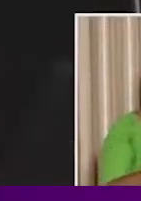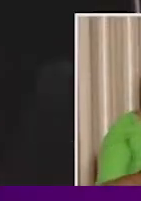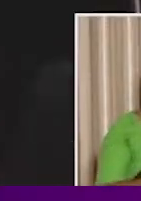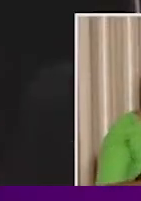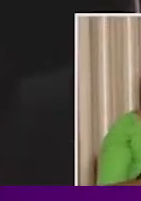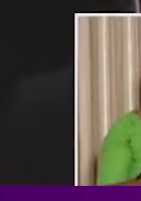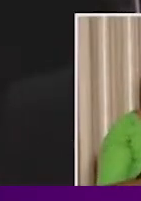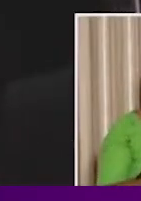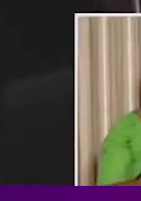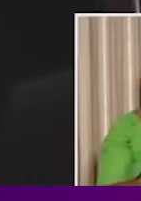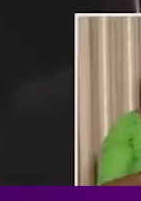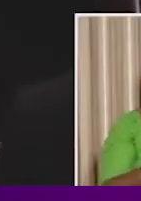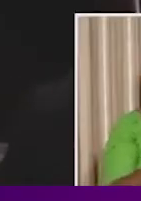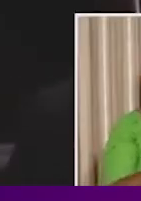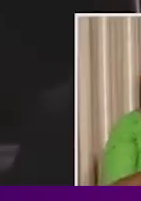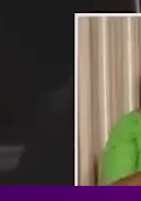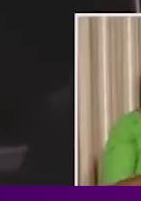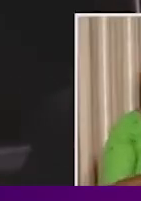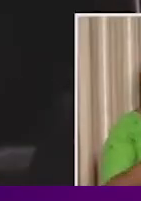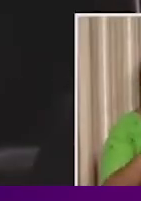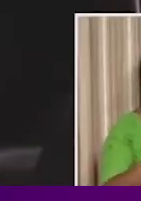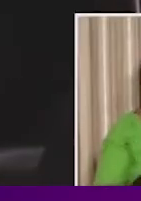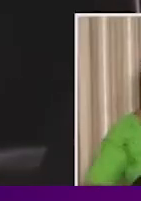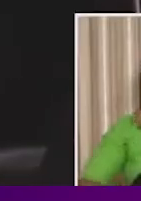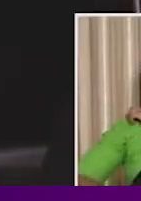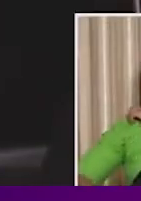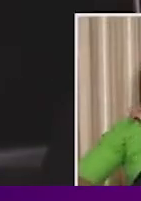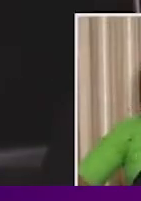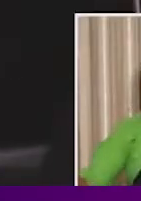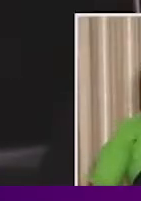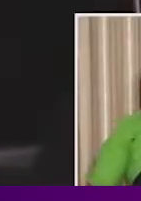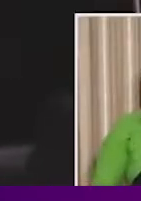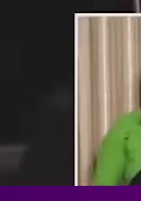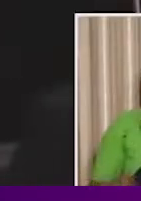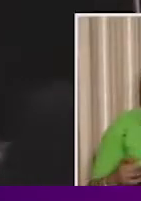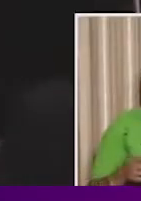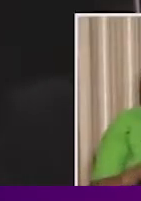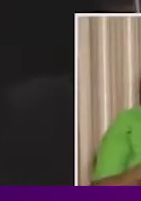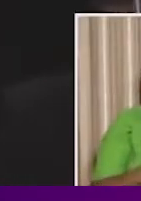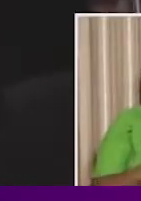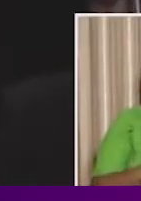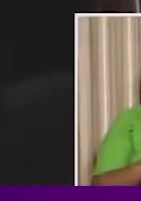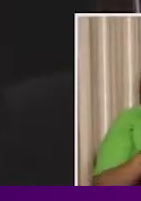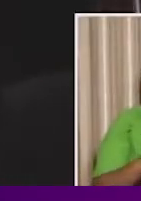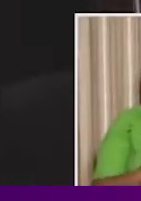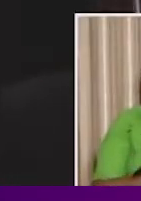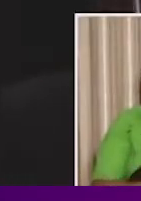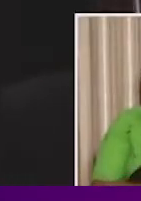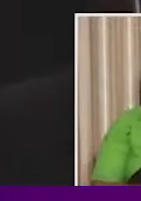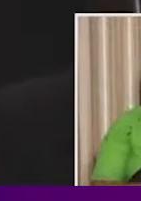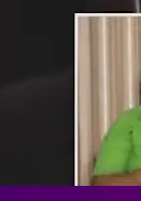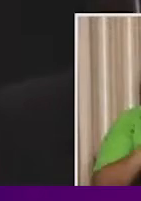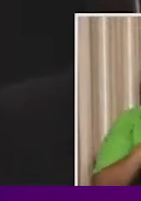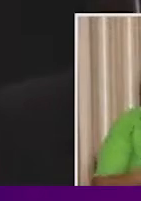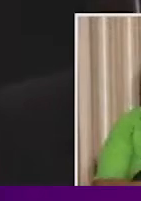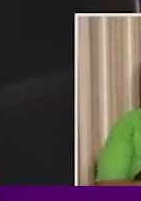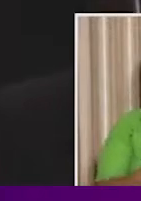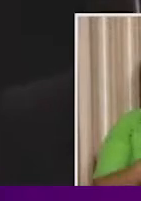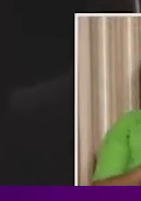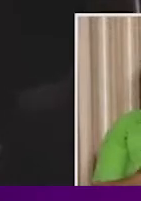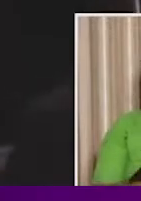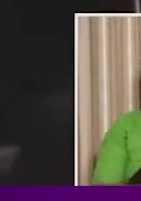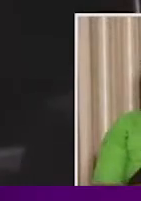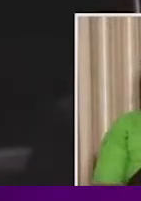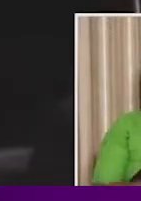தாக்குதலை நிறுத்தாவிட்டால் இலங்கை ராஜதந்திர உறவுகளை விலக்கிக் கொள்ளும் என்று கடைசி முயற்சியாக இதை செய்யுங்கள் என்று